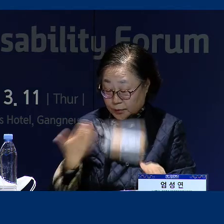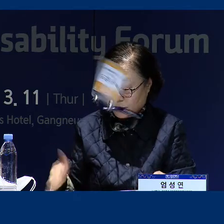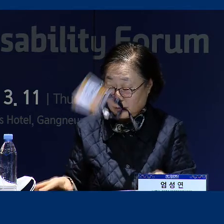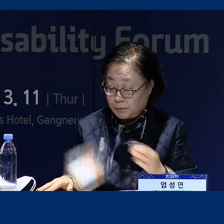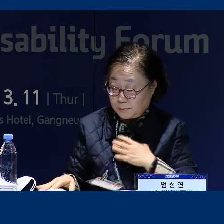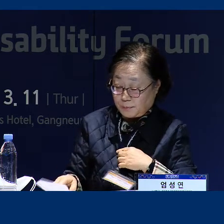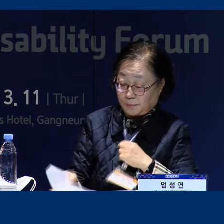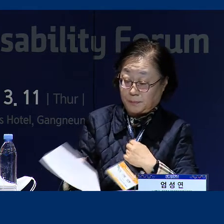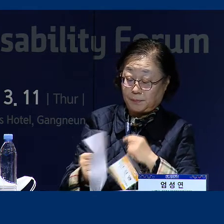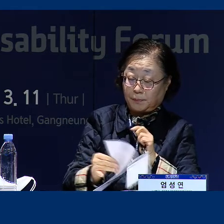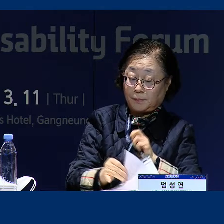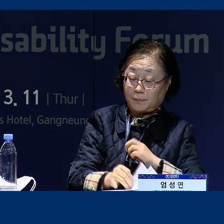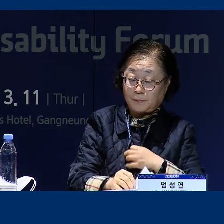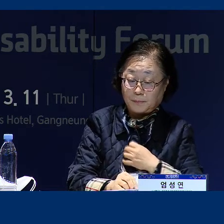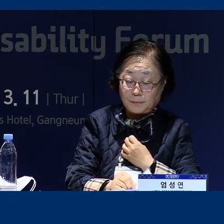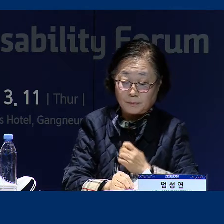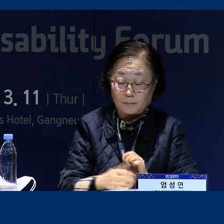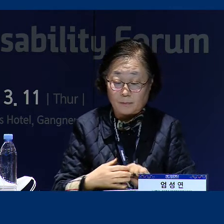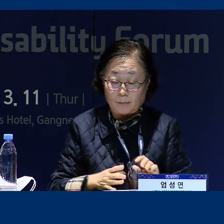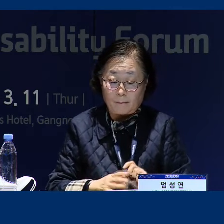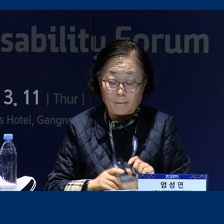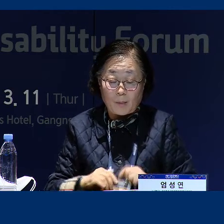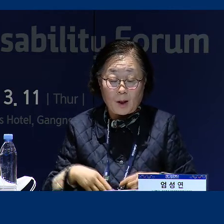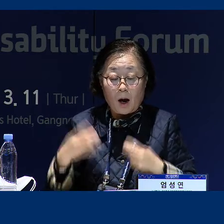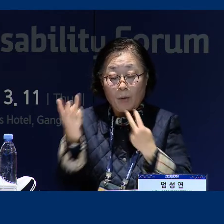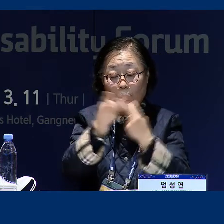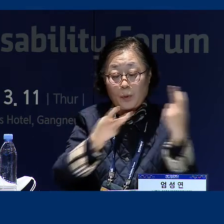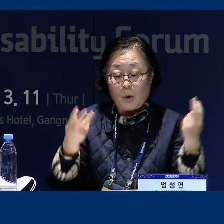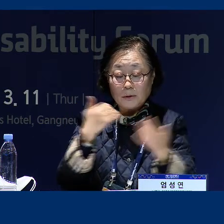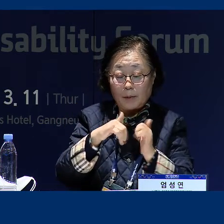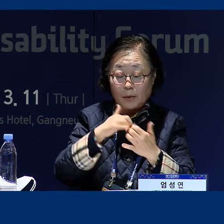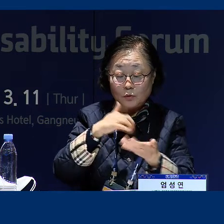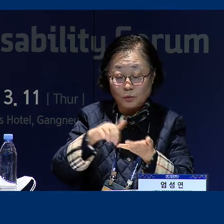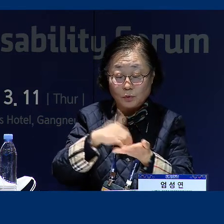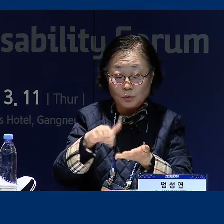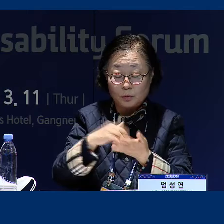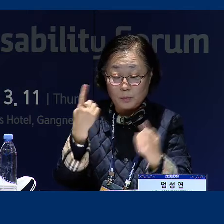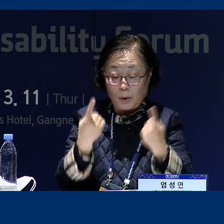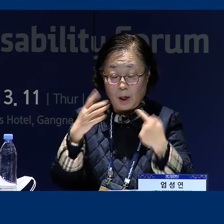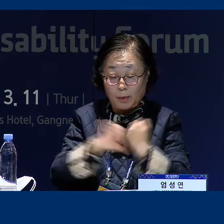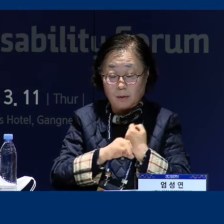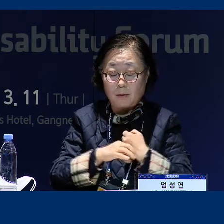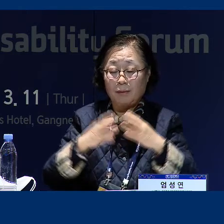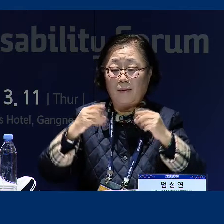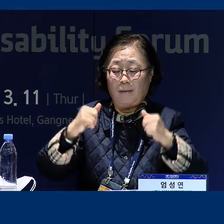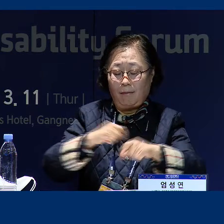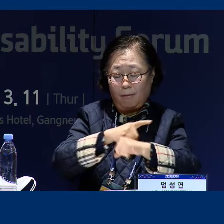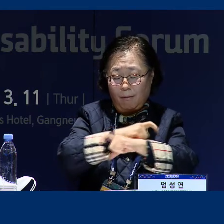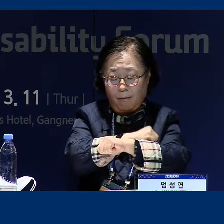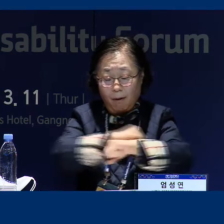상황 대처, 지원 체계가 매우 취약하다는 사실을 알게 되었습니다.